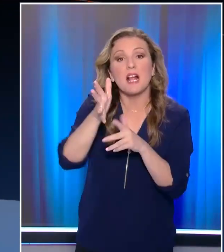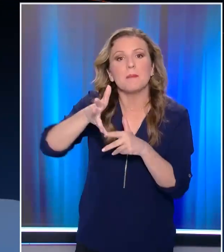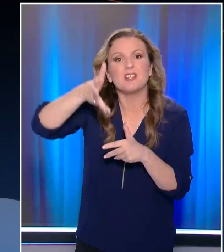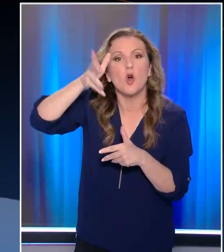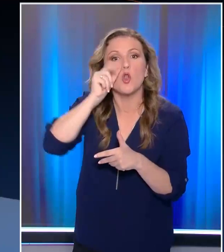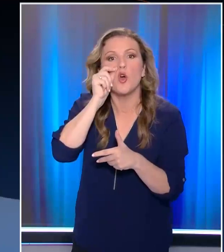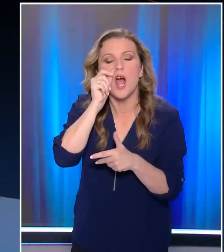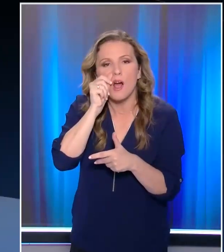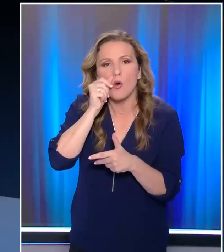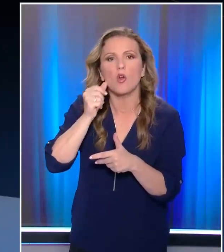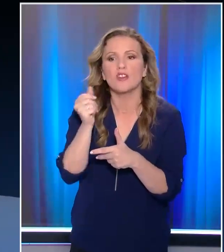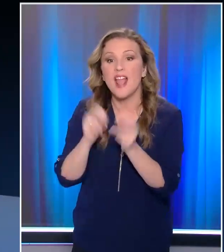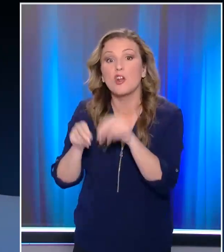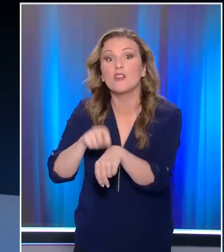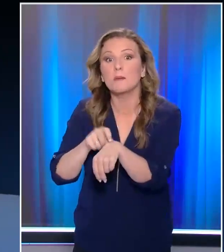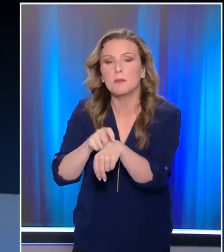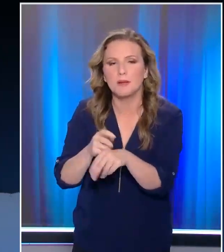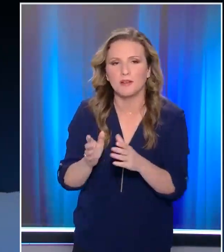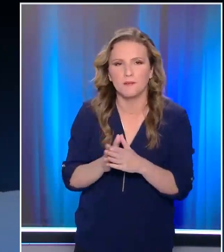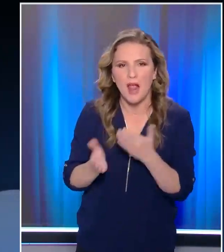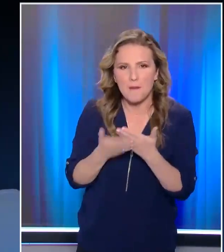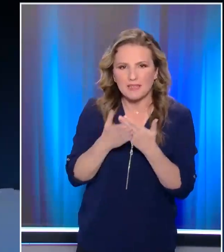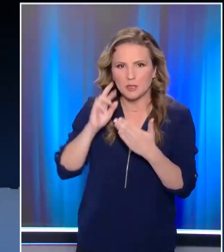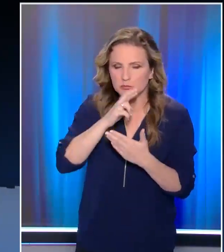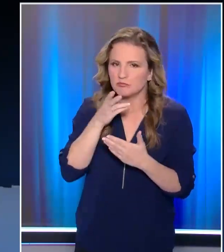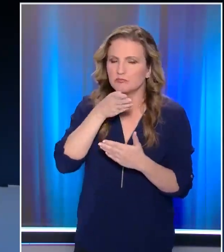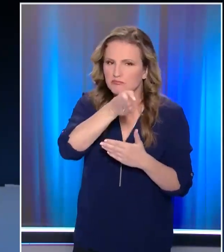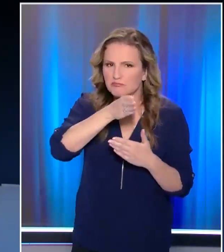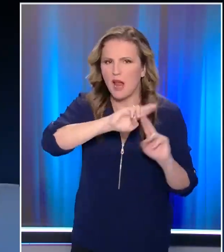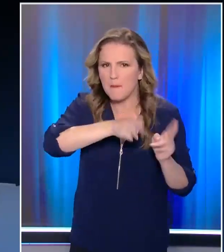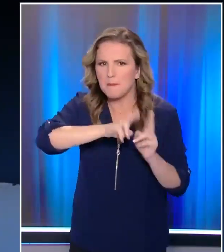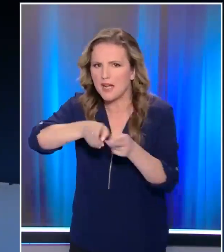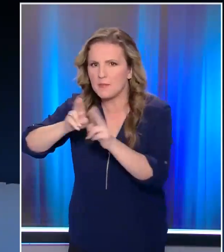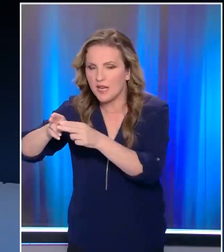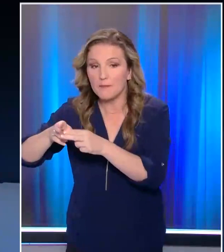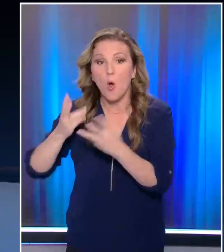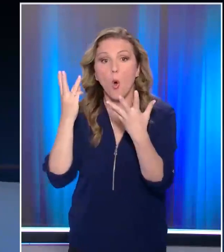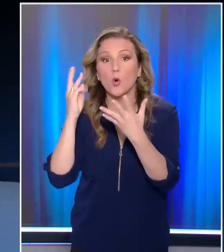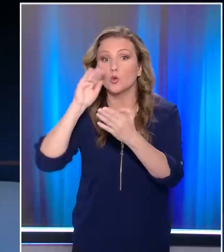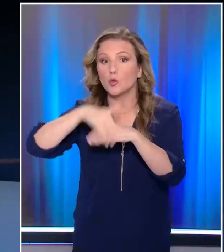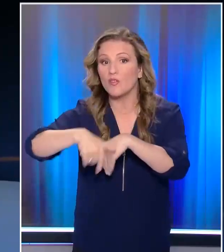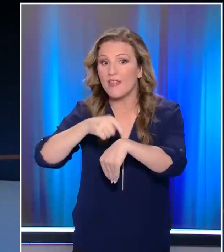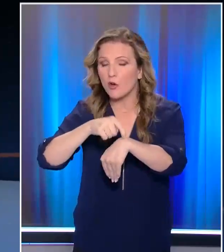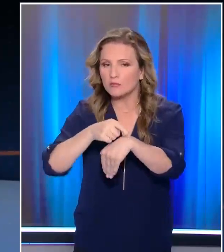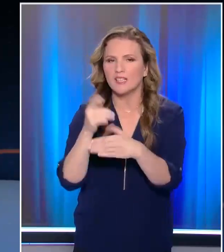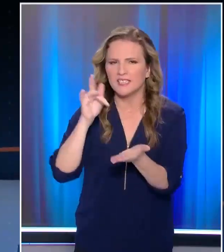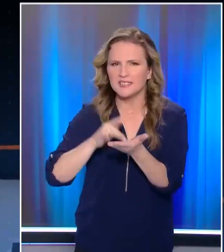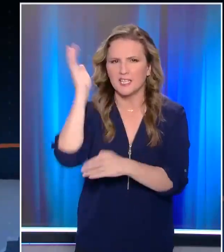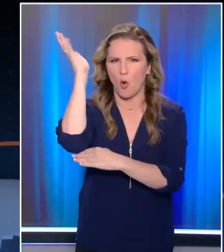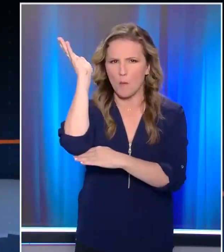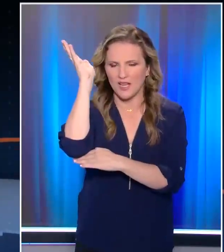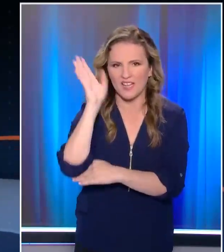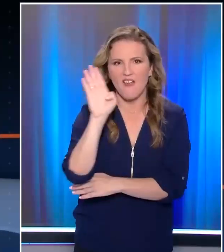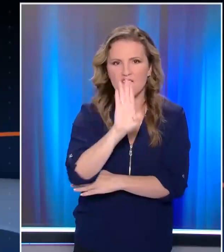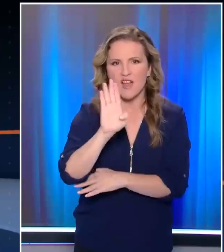Εσύ δεν θα το φτάσει αυτή. Η επίσκεψη του Πρωθυπουργού συνεχίζεται στα περίπτερα της ΔΕΘ, ενώ στις 8 το βράδυ είναι προγραμματισμένη η κεντρική ομιλία του στο